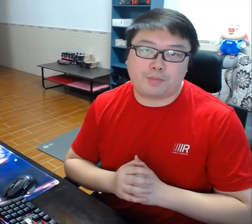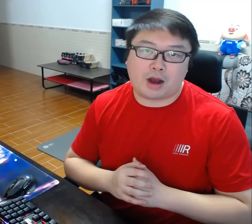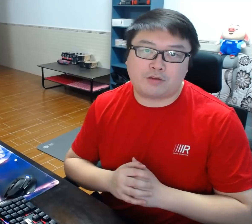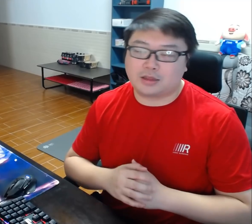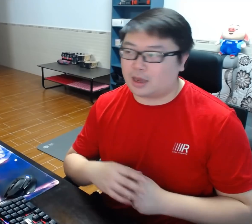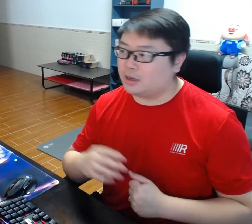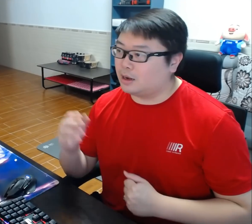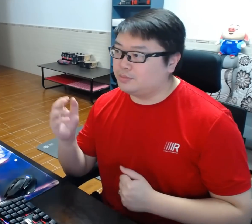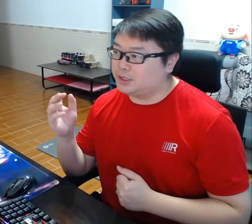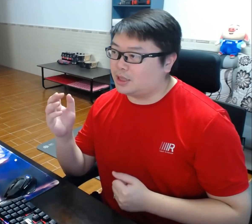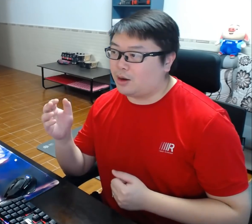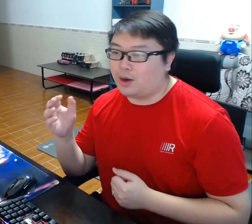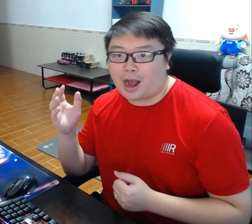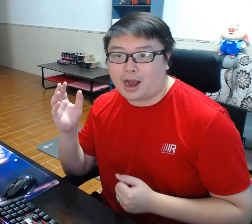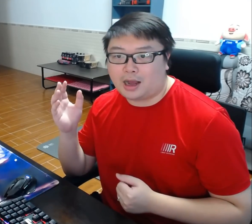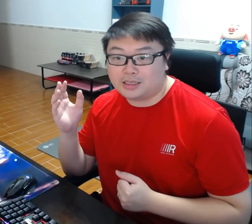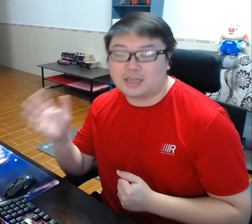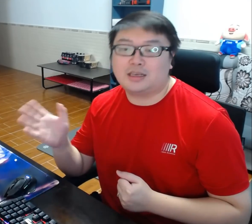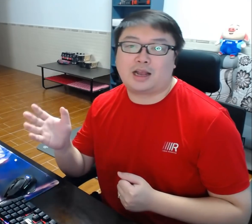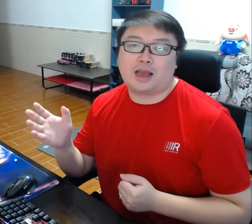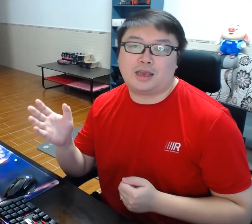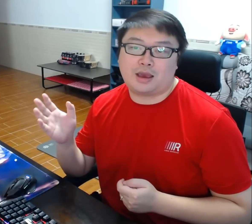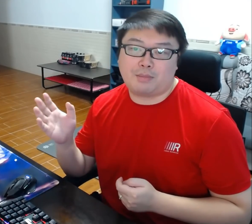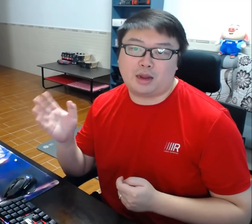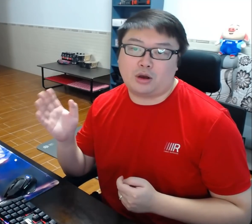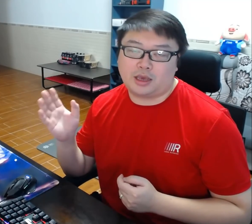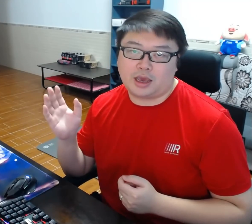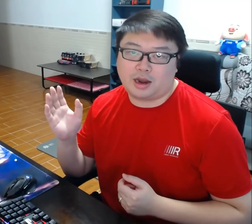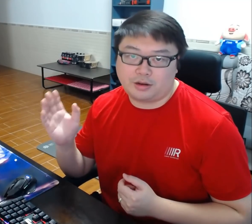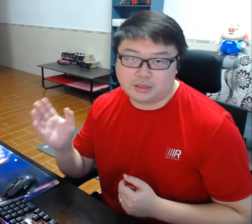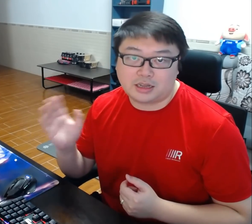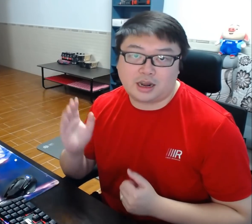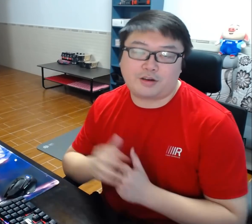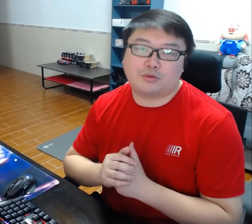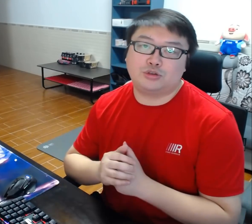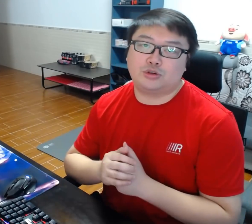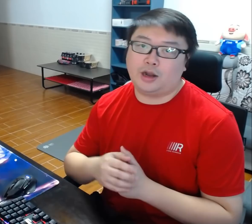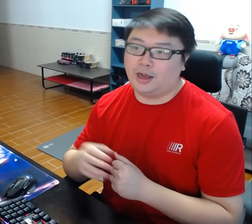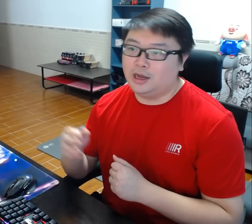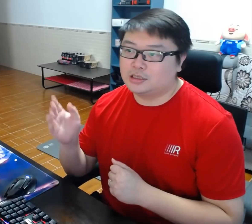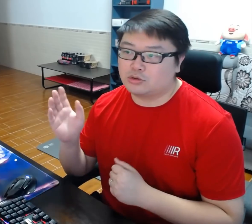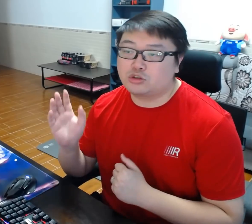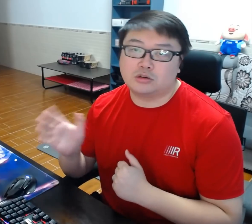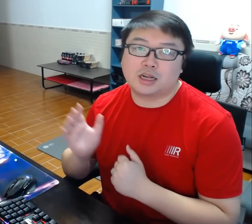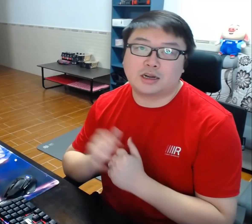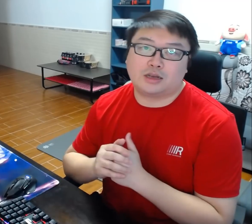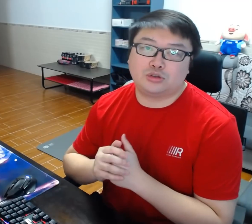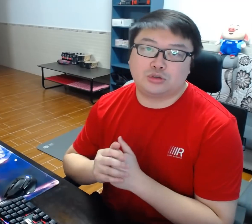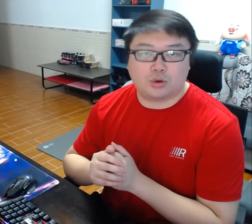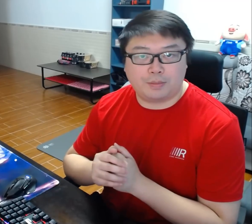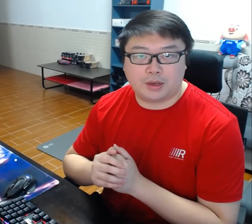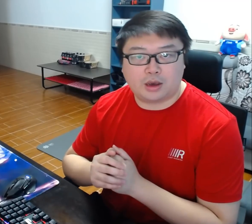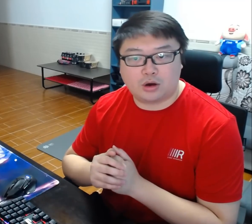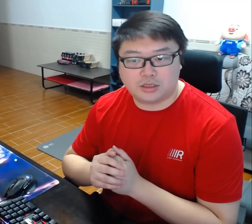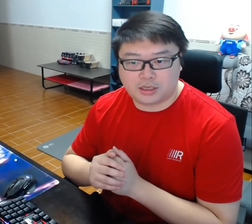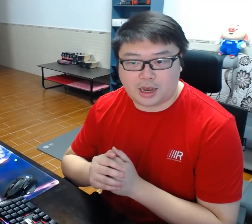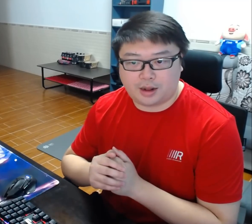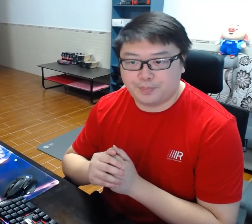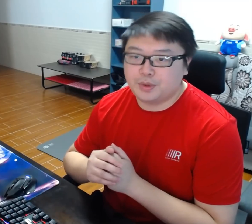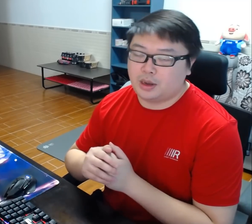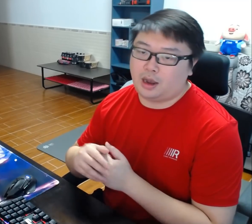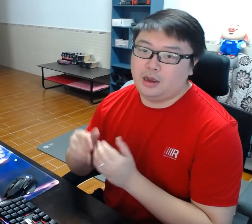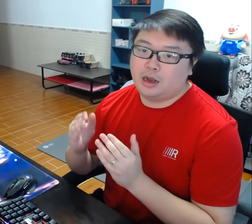府包翻底，咁然后下新一届嘅未来嘅新嘅立法会选举咧就重新计算嗰一边嘅开